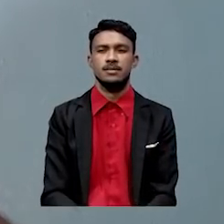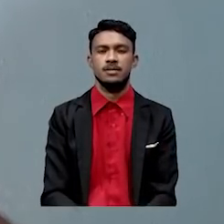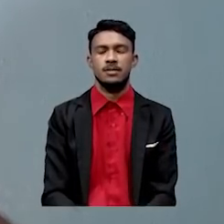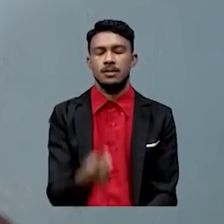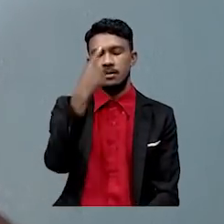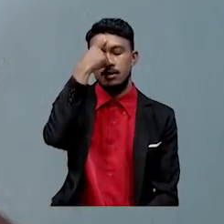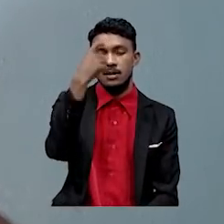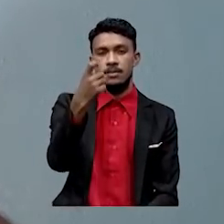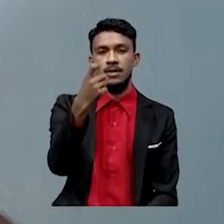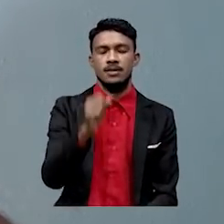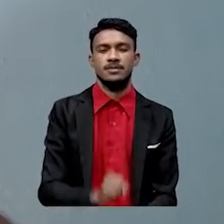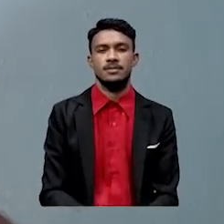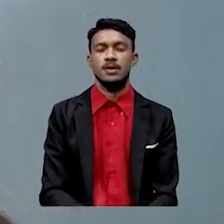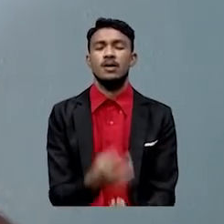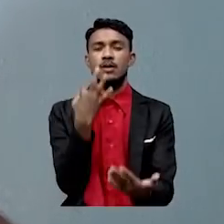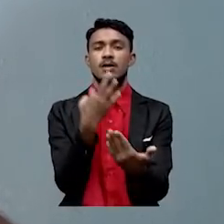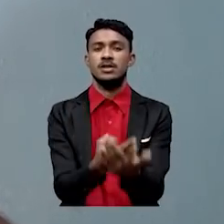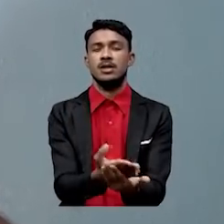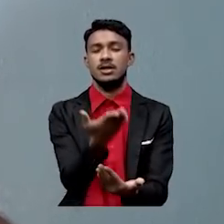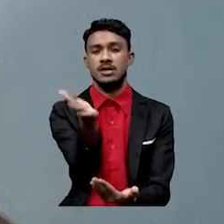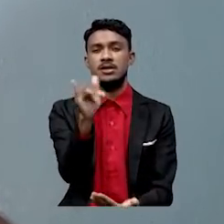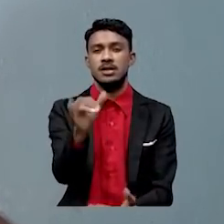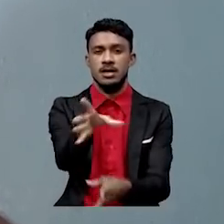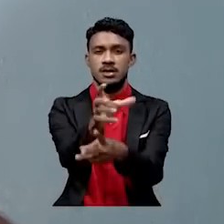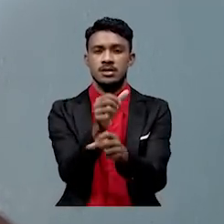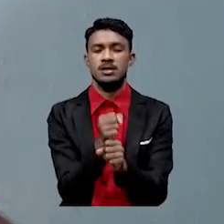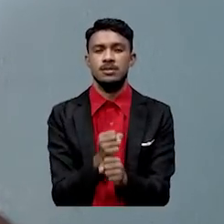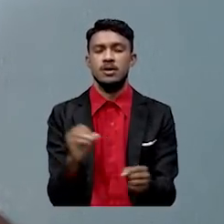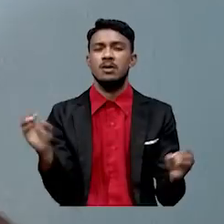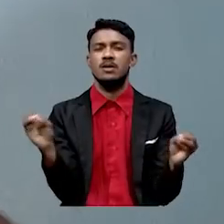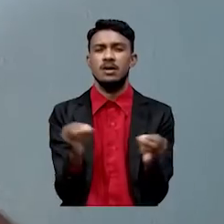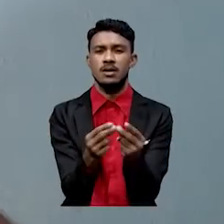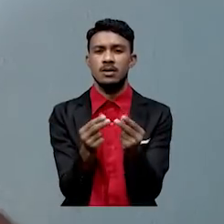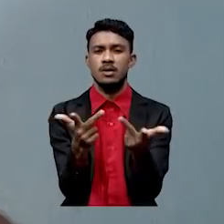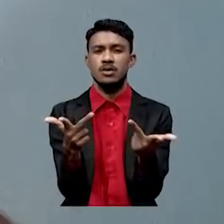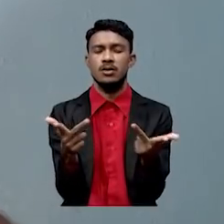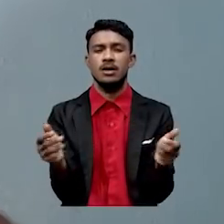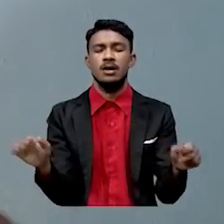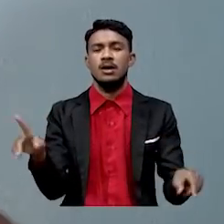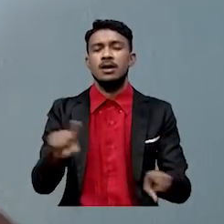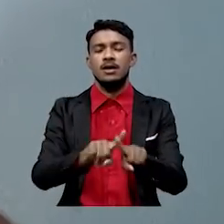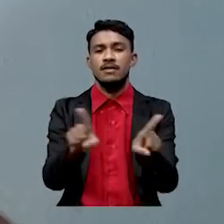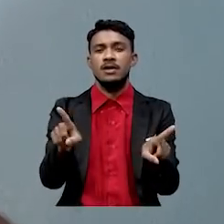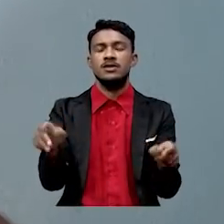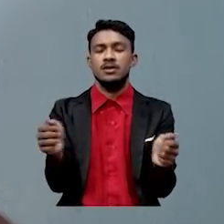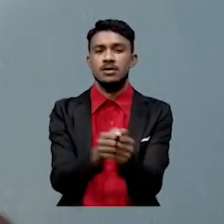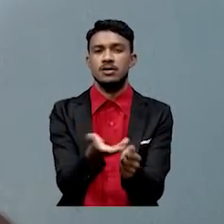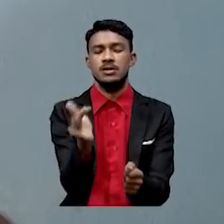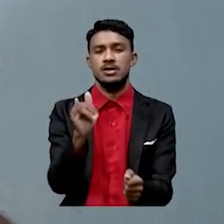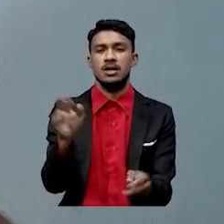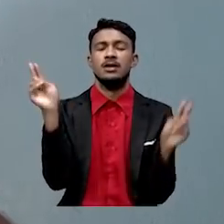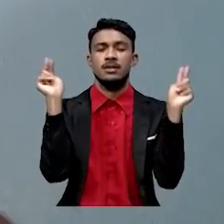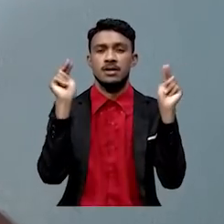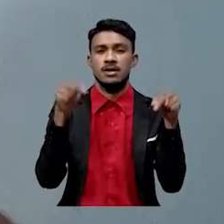tamba osam nebe sira simu la balansu ho sirenia necessidade